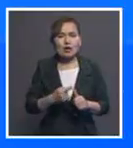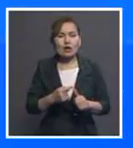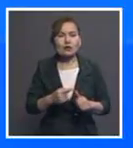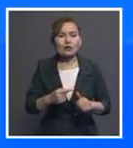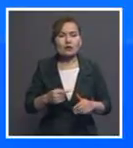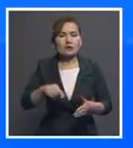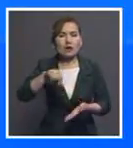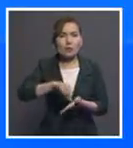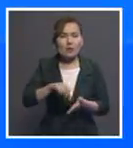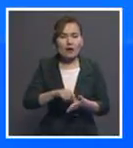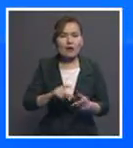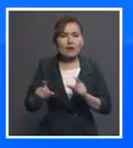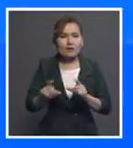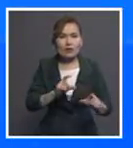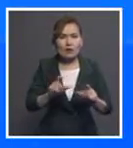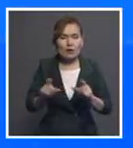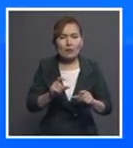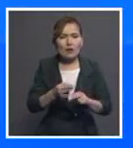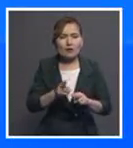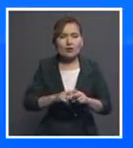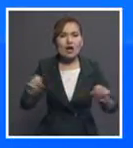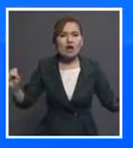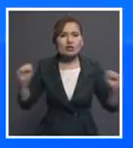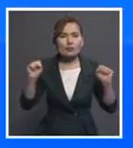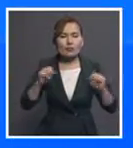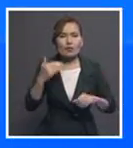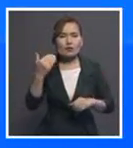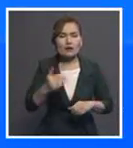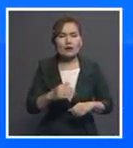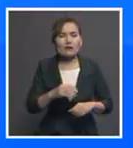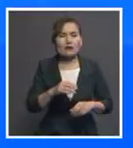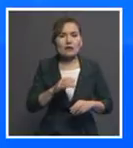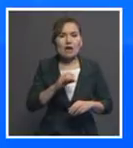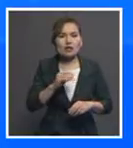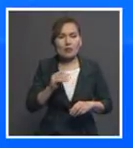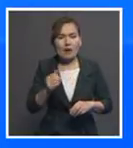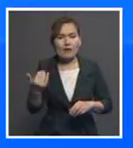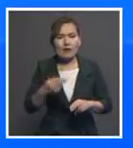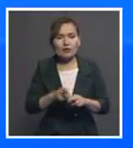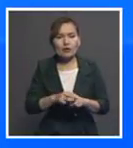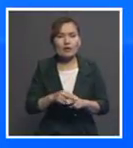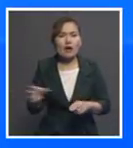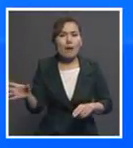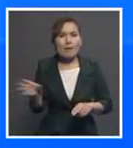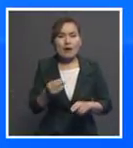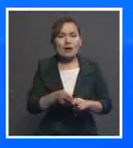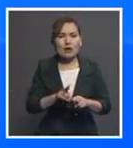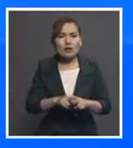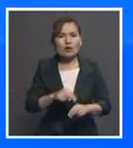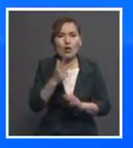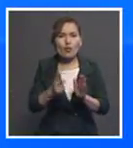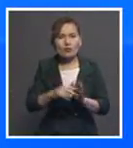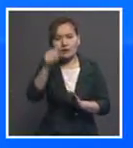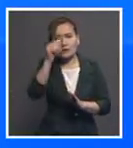шахматшы жерлесіміз Бибісара Асаубаеваға жала жапқан ресейлік жаттықтырушы Евгений Салженкин әлемдегі барлық турнирлерден 18